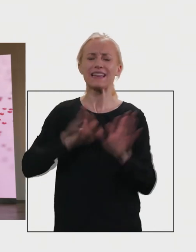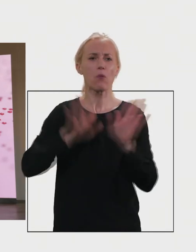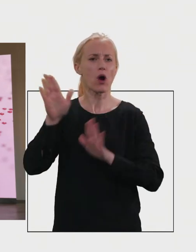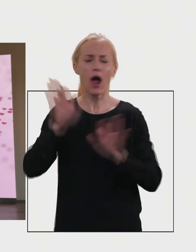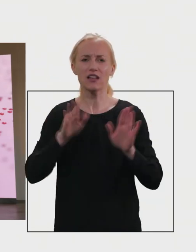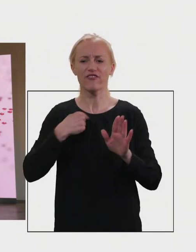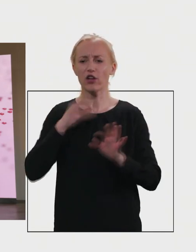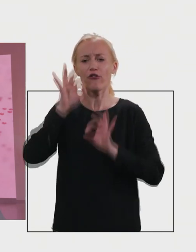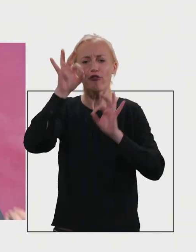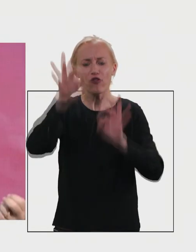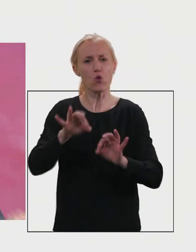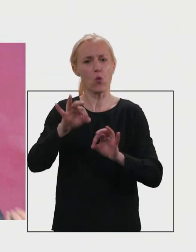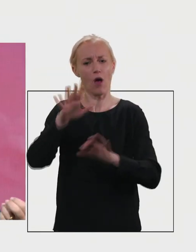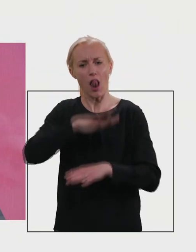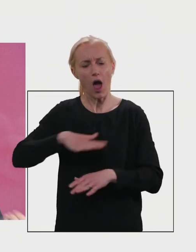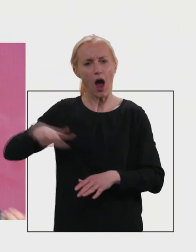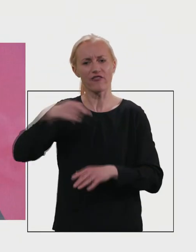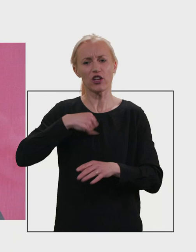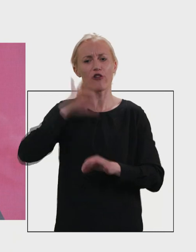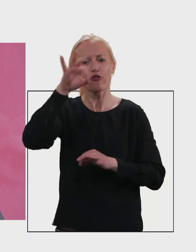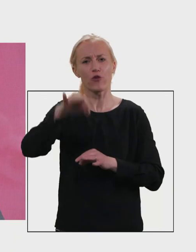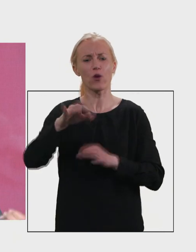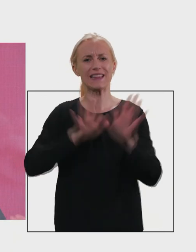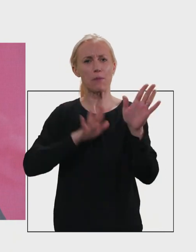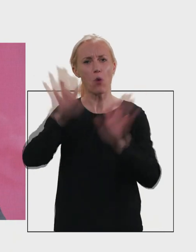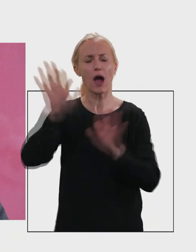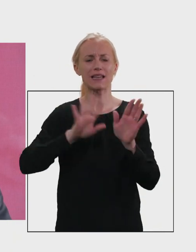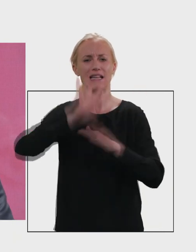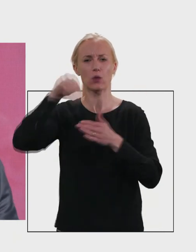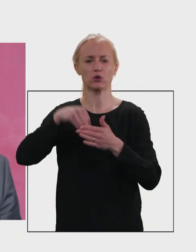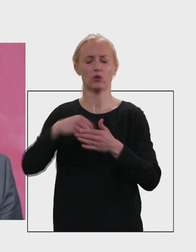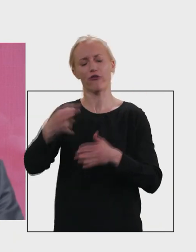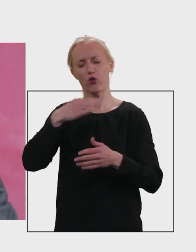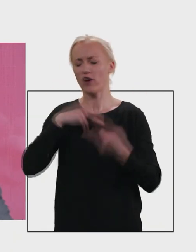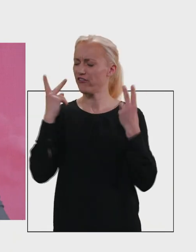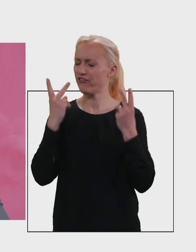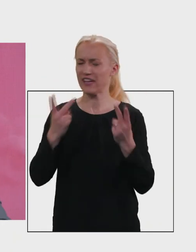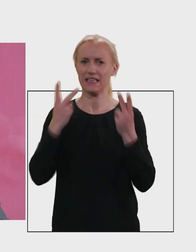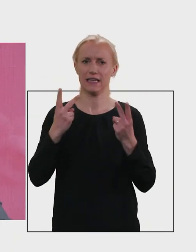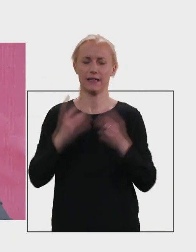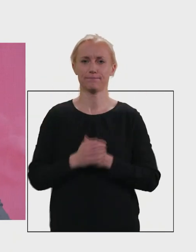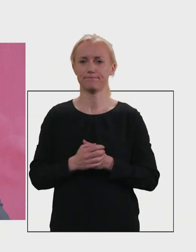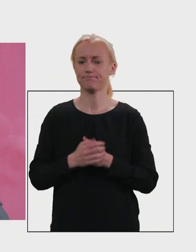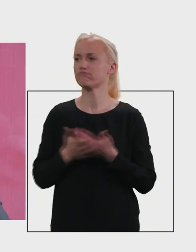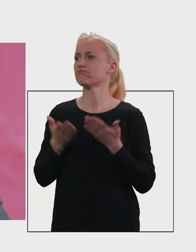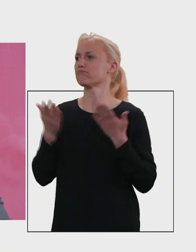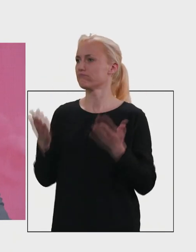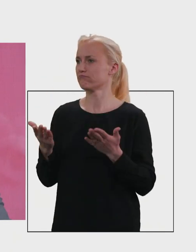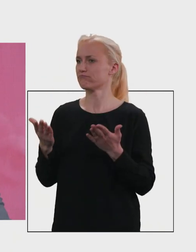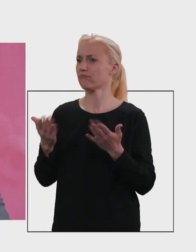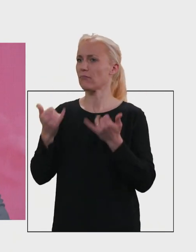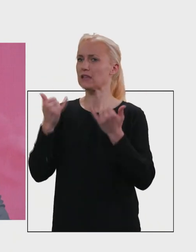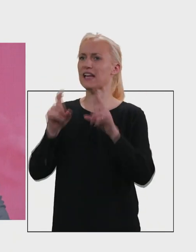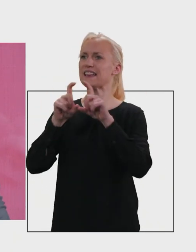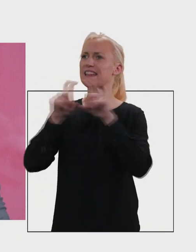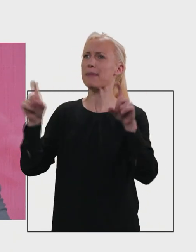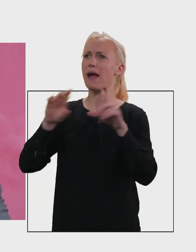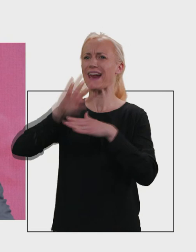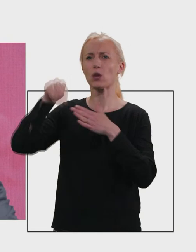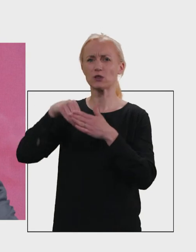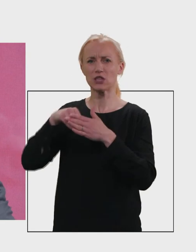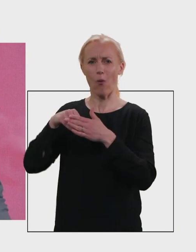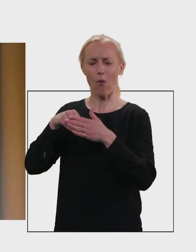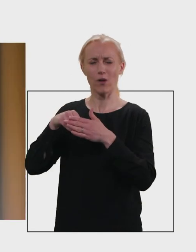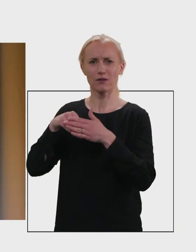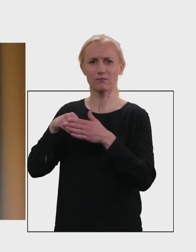stehen für dieses Land ein, wir stehen für Demokratie und Inklusion ein. Das ist mir sehr wichtig. Was ist denn jetzt, also wenn wir das Thema Inklusion haben, ich habe es ja eben auch